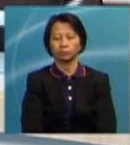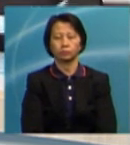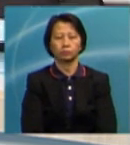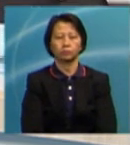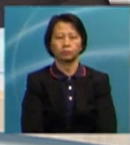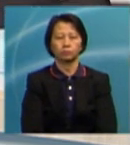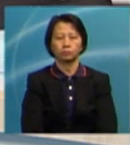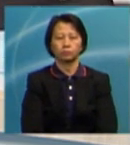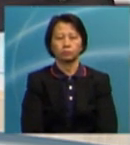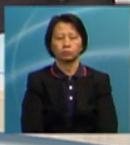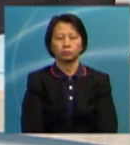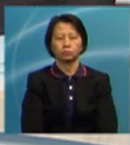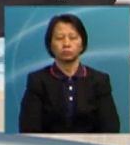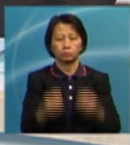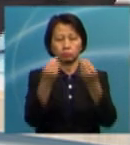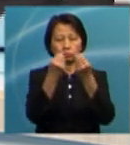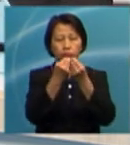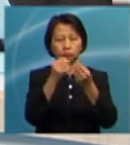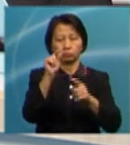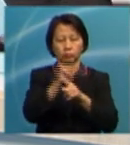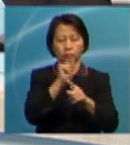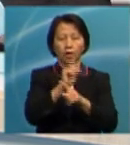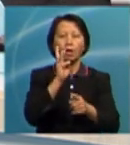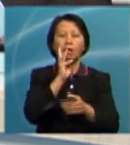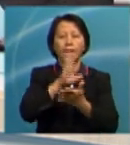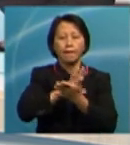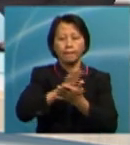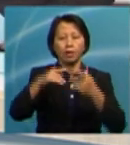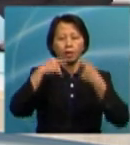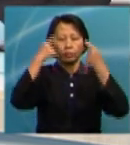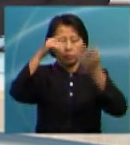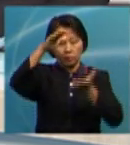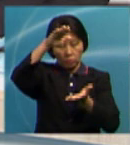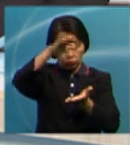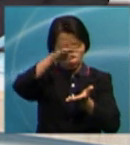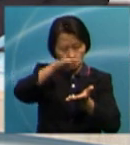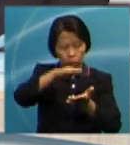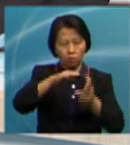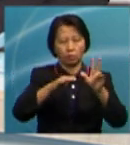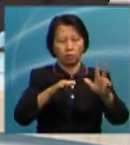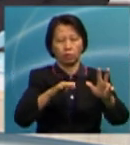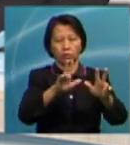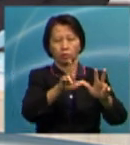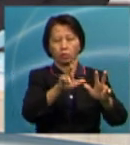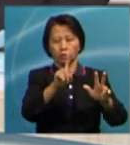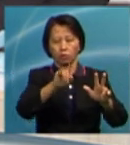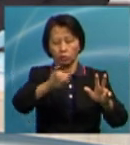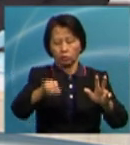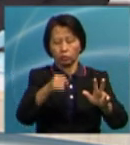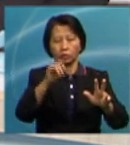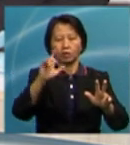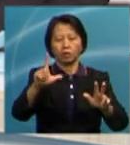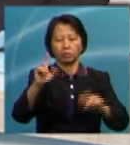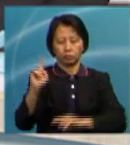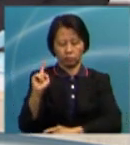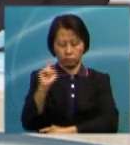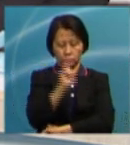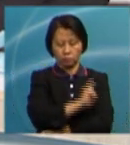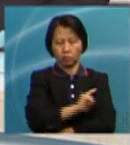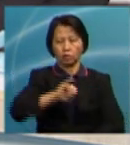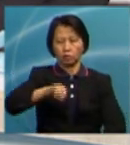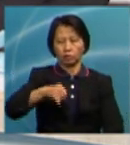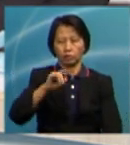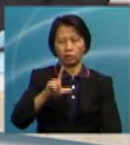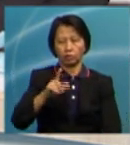jerbu kadar penggunaan bekalan air bersih berjaya dikurangkan sebanyak 331 juta Lit sehari